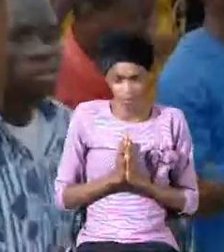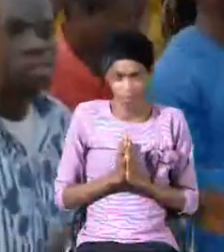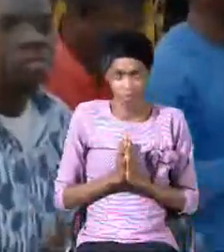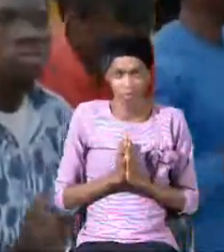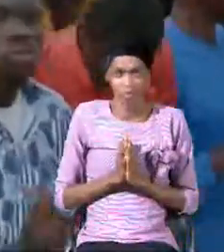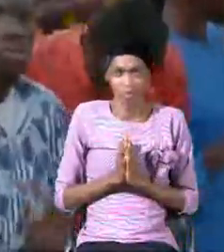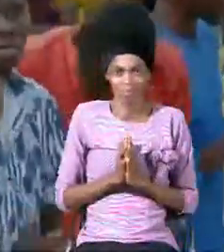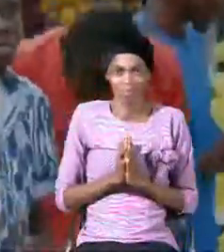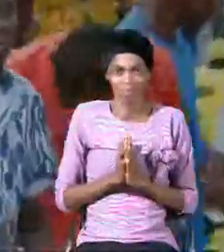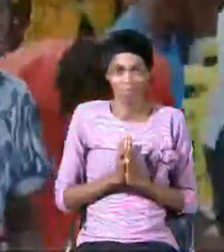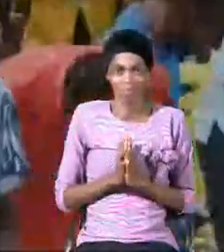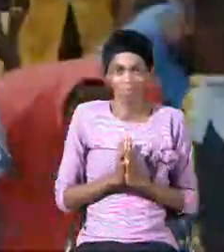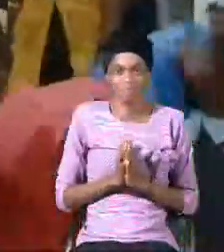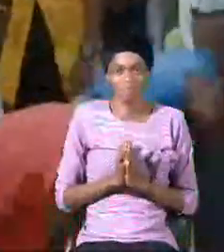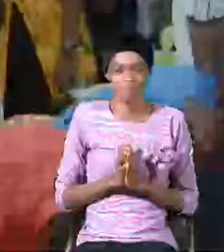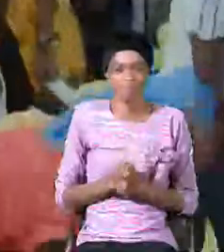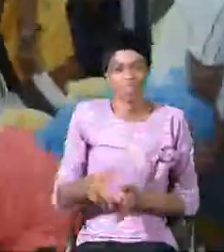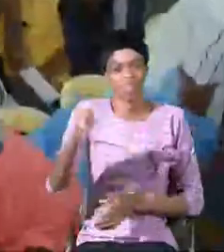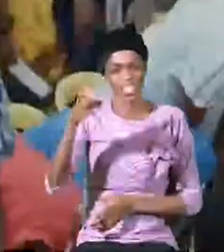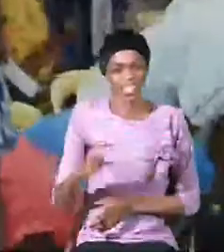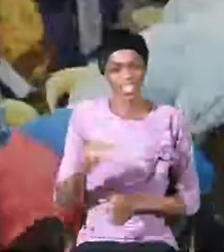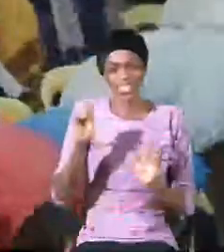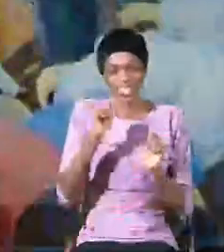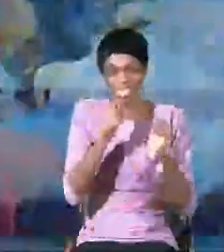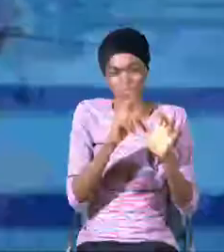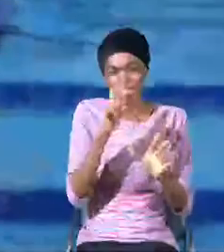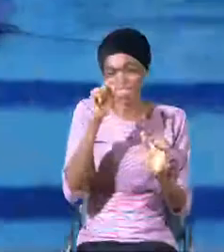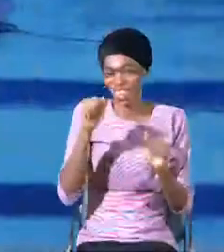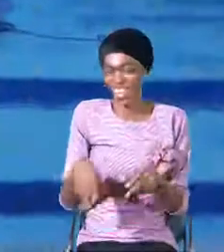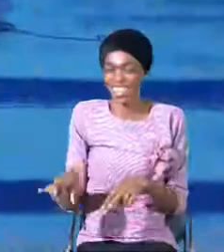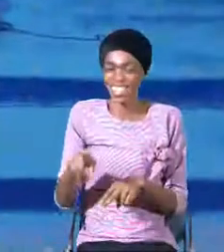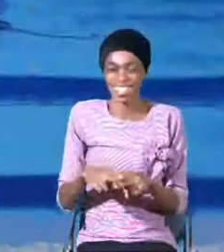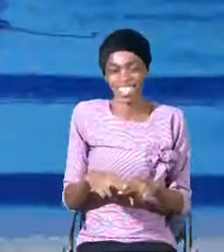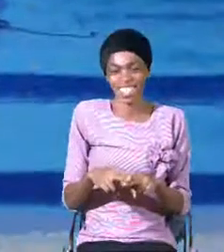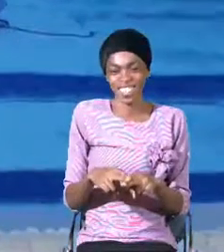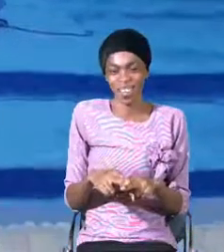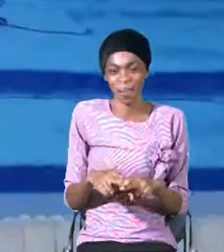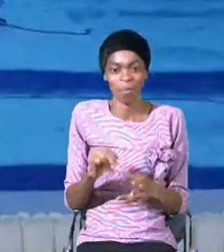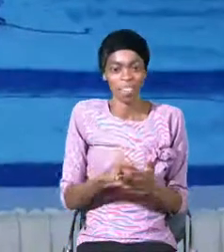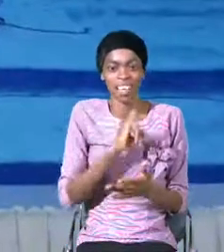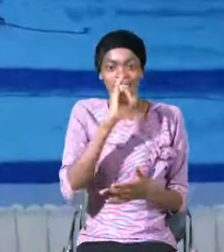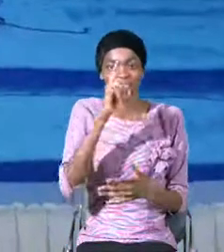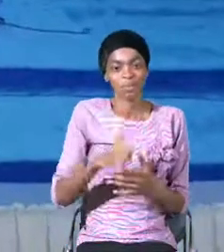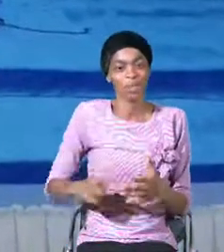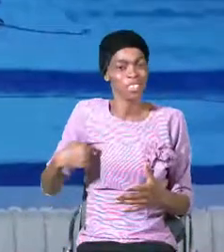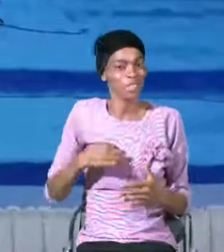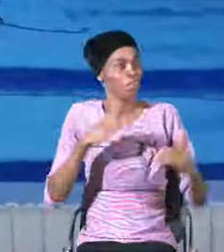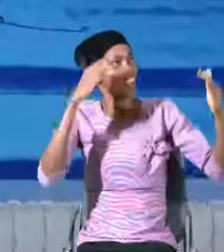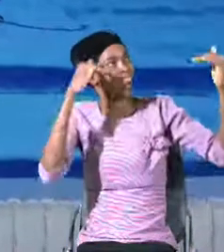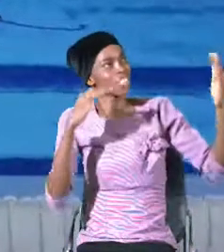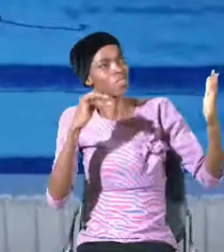Que Dieu vous bénisse. Pour vous asseoir. C'est ce que nous espérons. C'est ce que nous allons